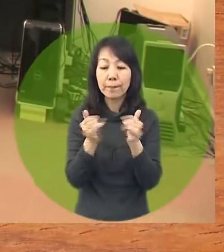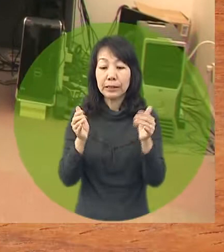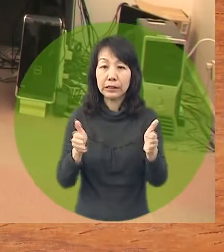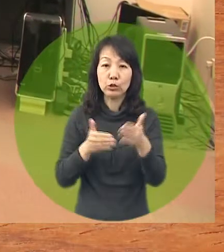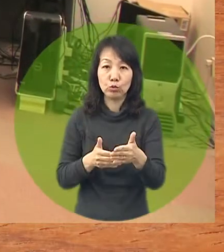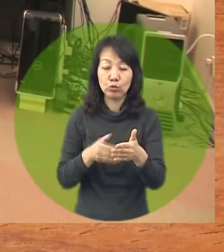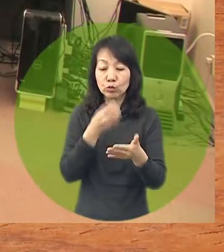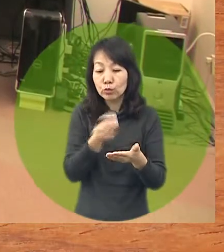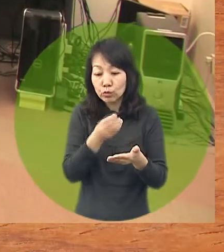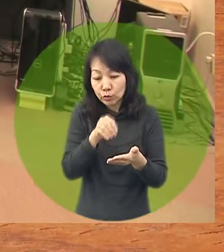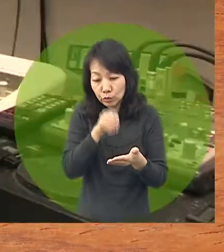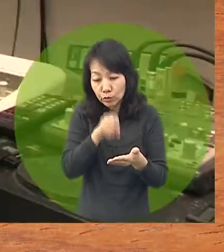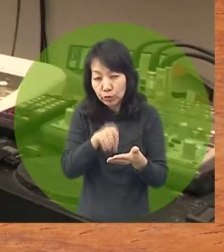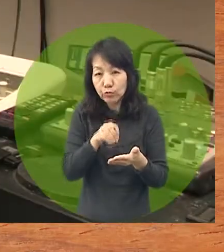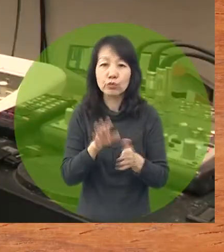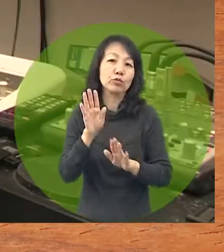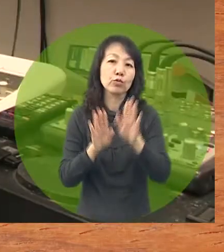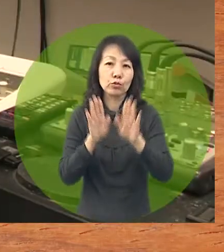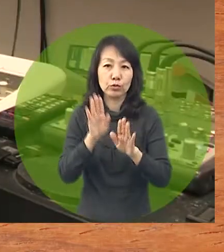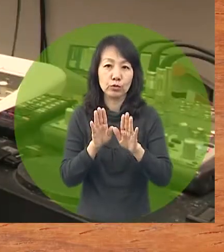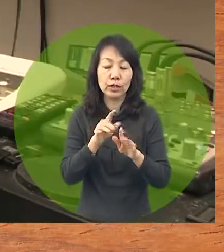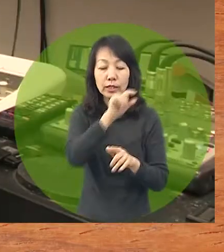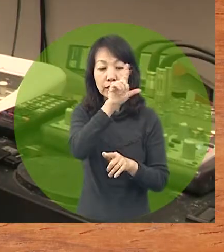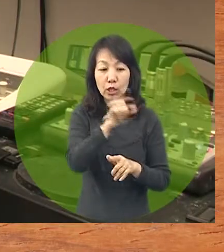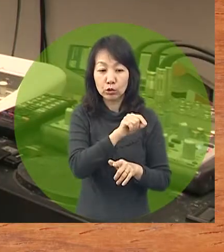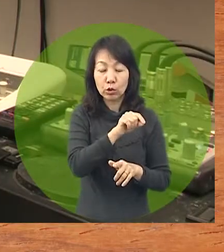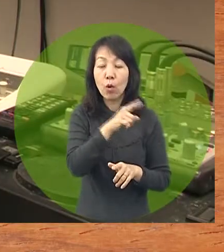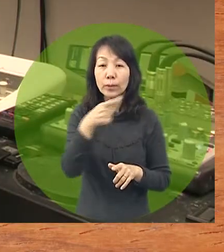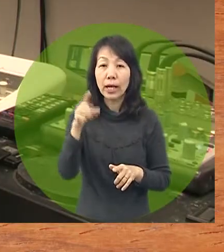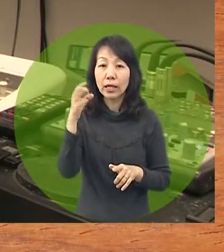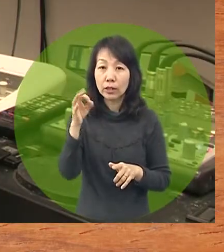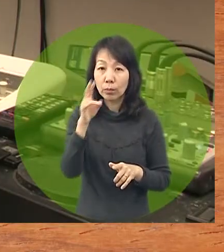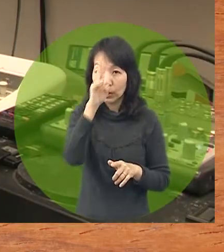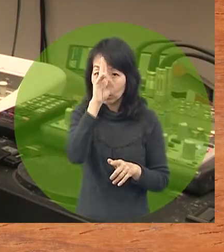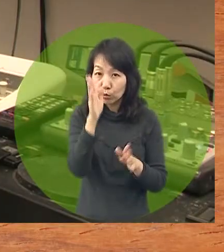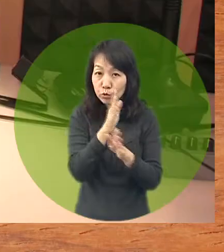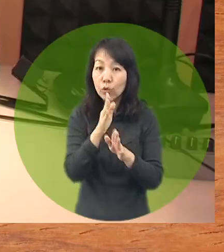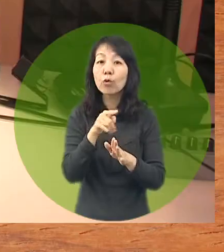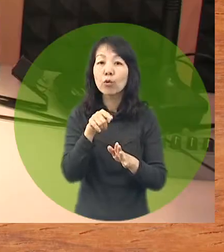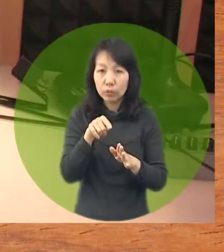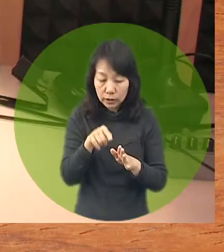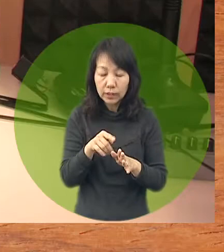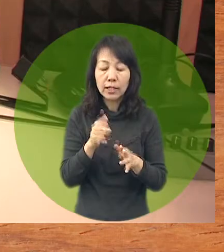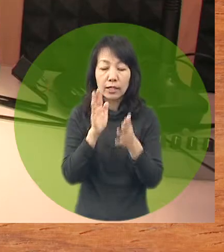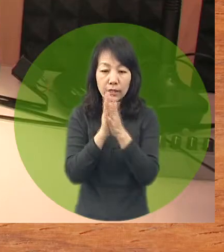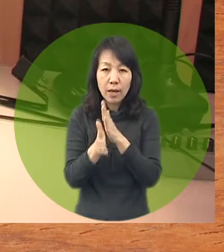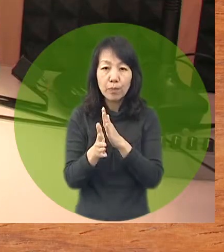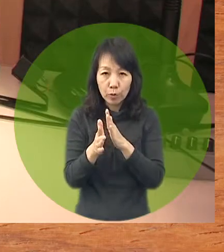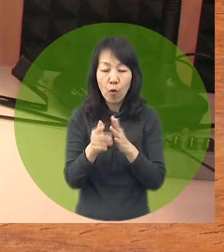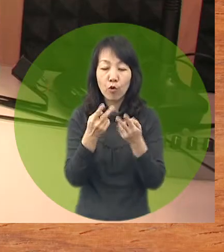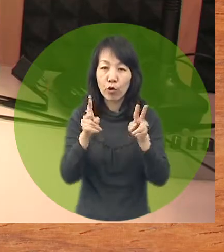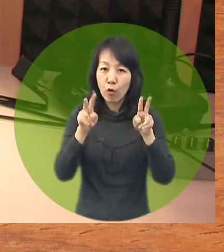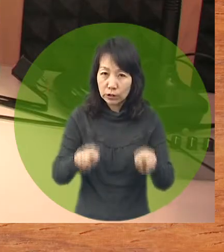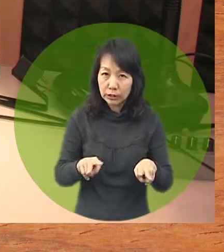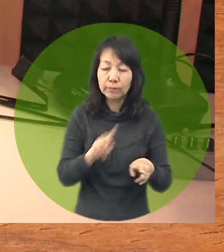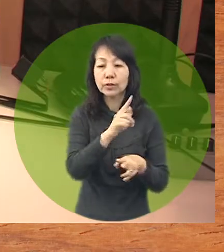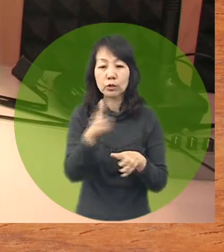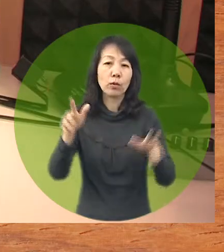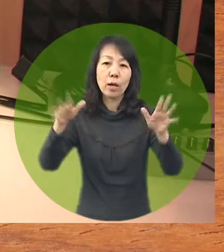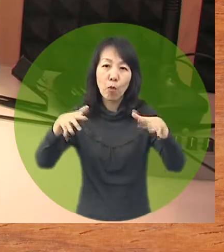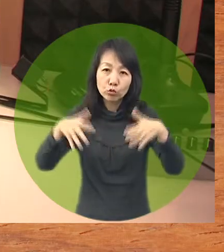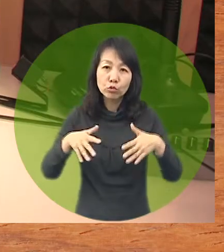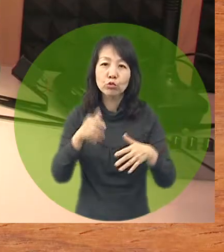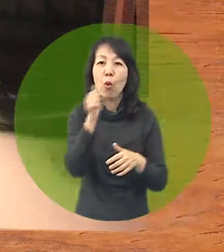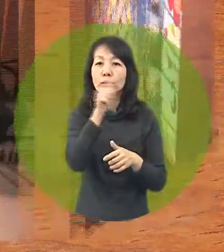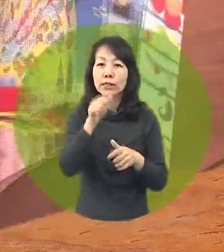です。月曜日から金曜日のお昼に県が実施する行事やさまざまな募集、お知らせを行っています